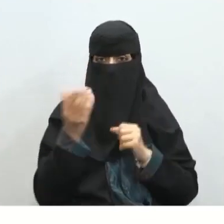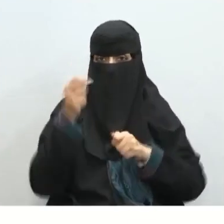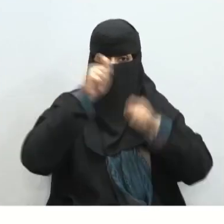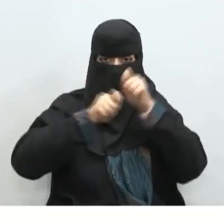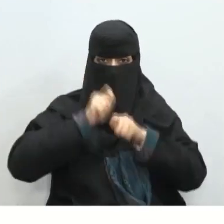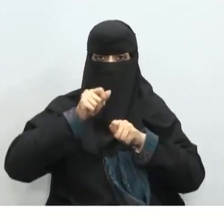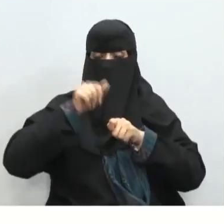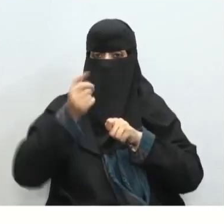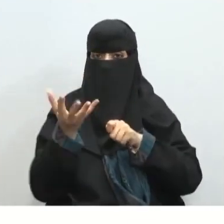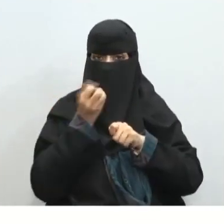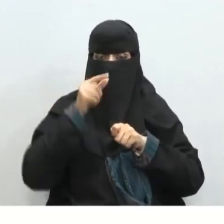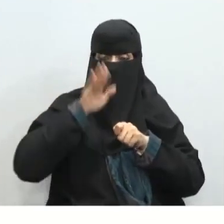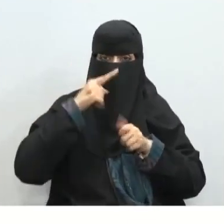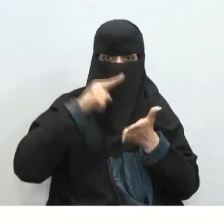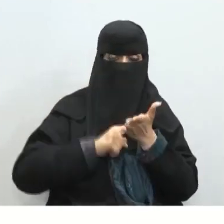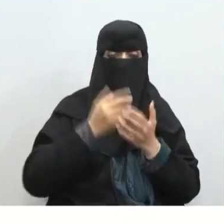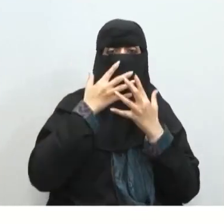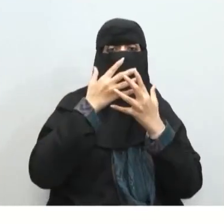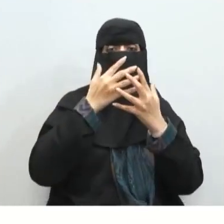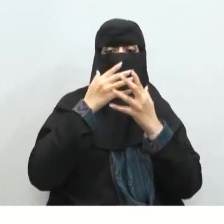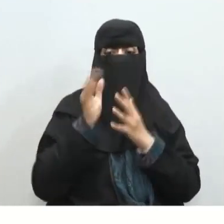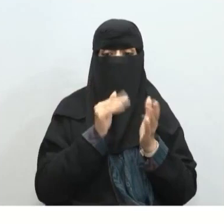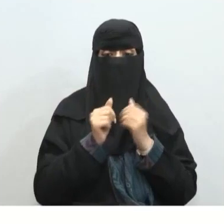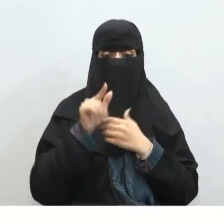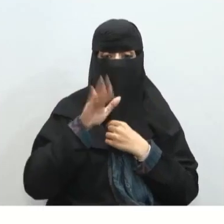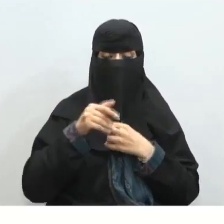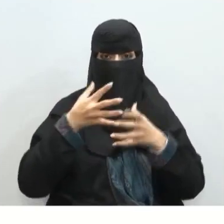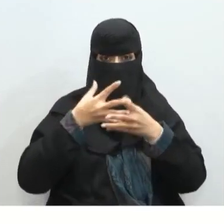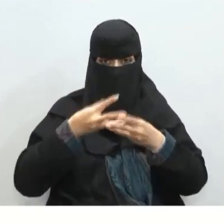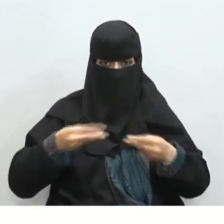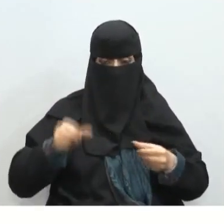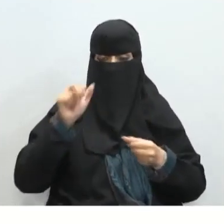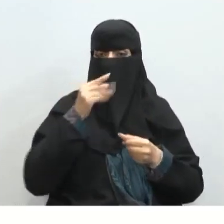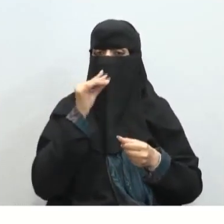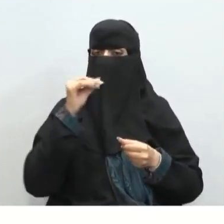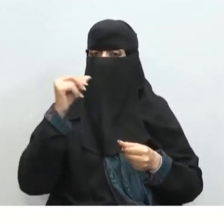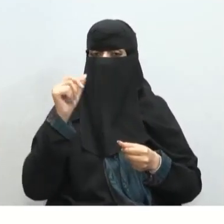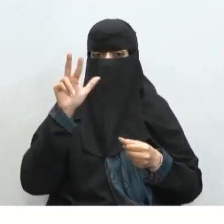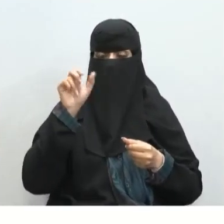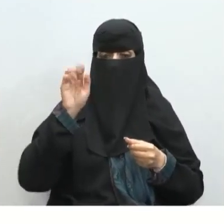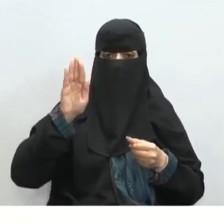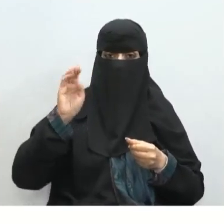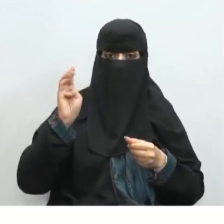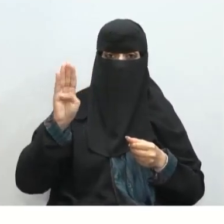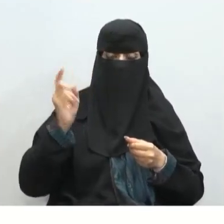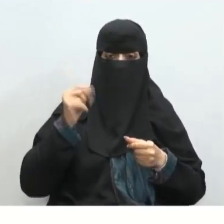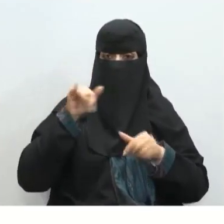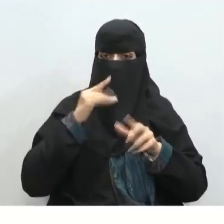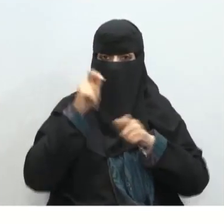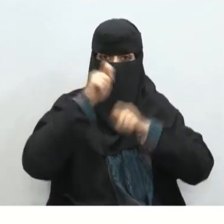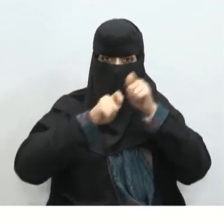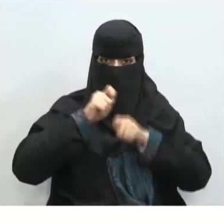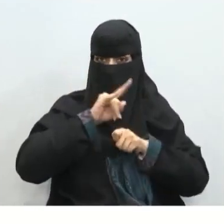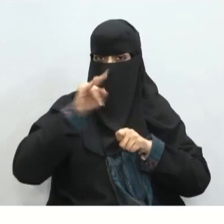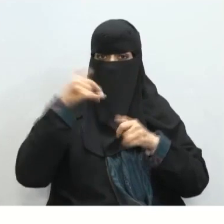الى وجود الاكسجين التحلل السكري مثل ما تعرفنا وتعلمنا ذكرنا بانها عمليه